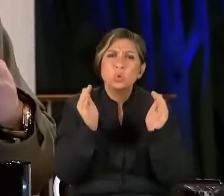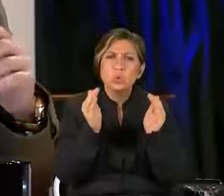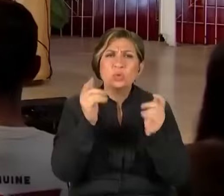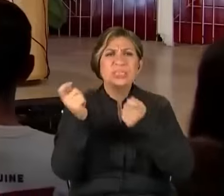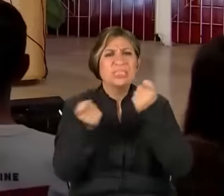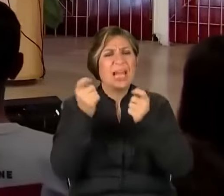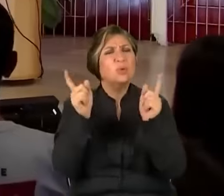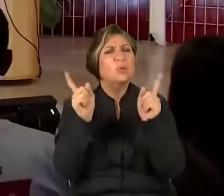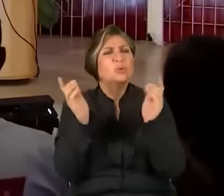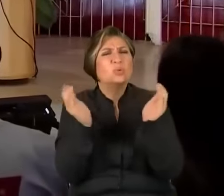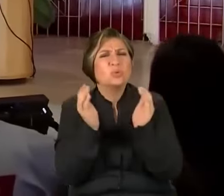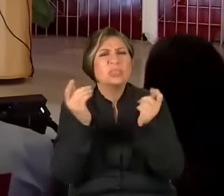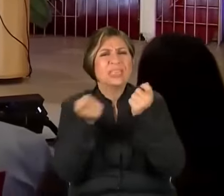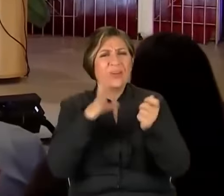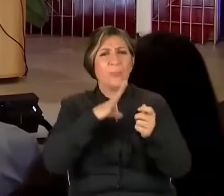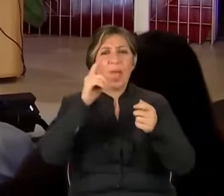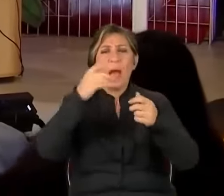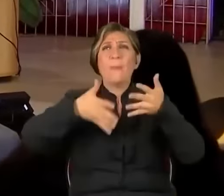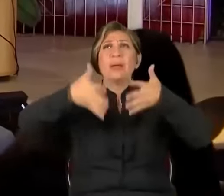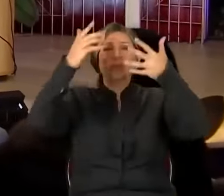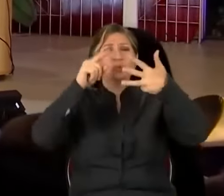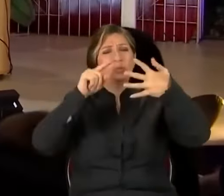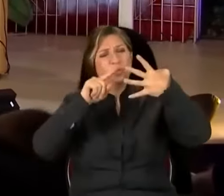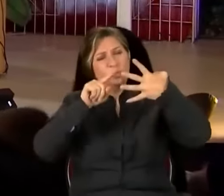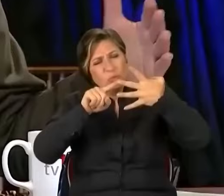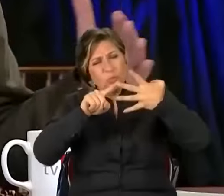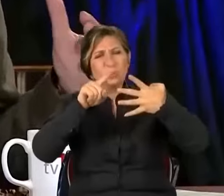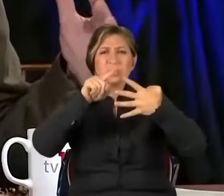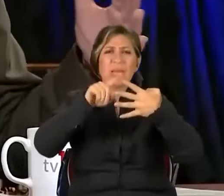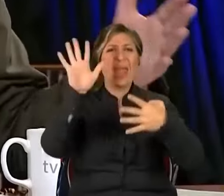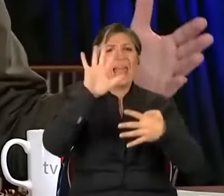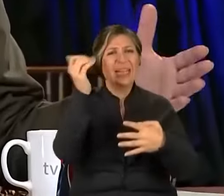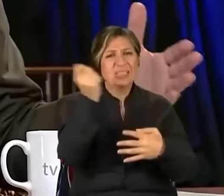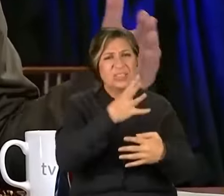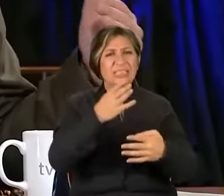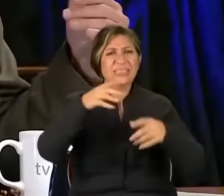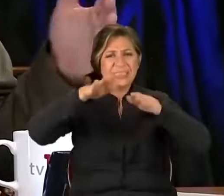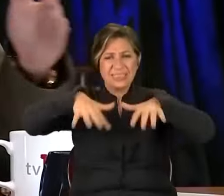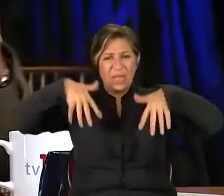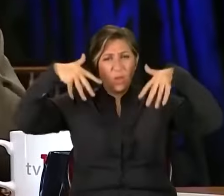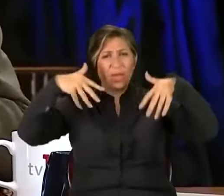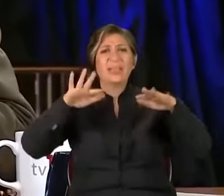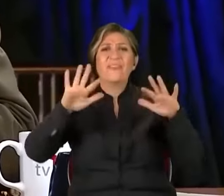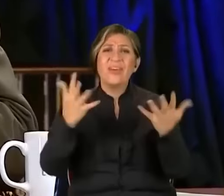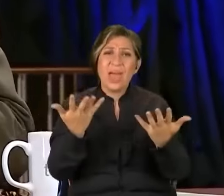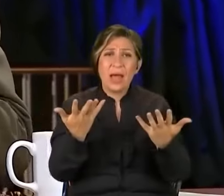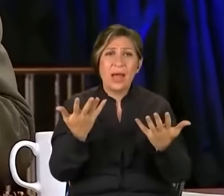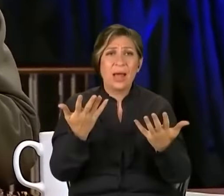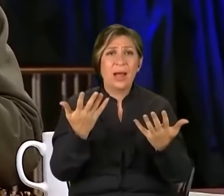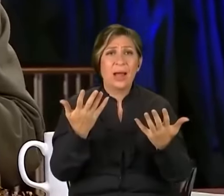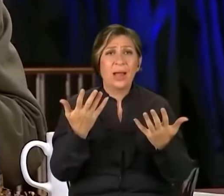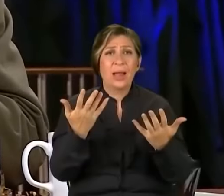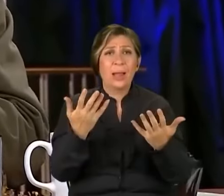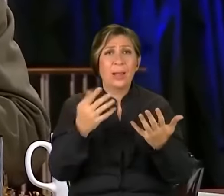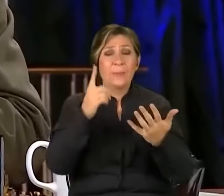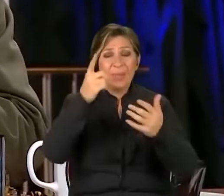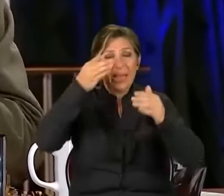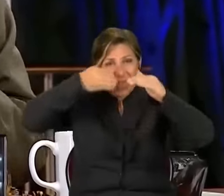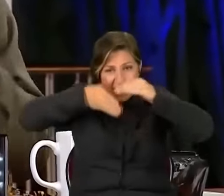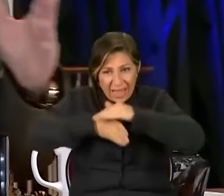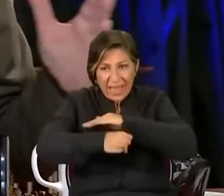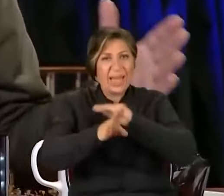küçük işler var. Mesela işte bir apartmanın 3. 4. katında ya da 30 kişilik 50 kişilik salonlarda ya da bir işte